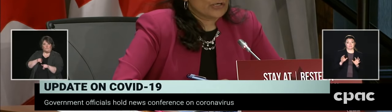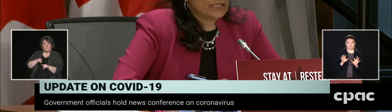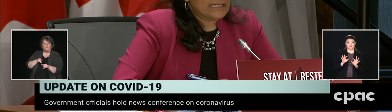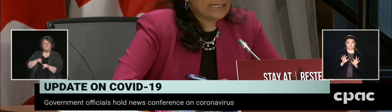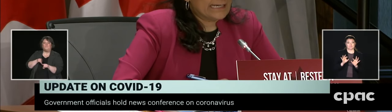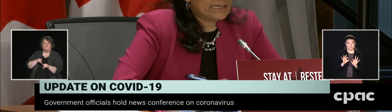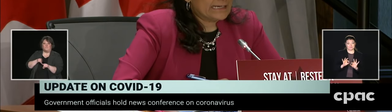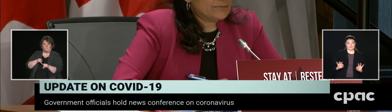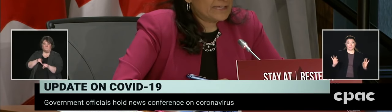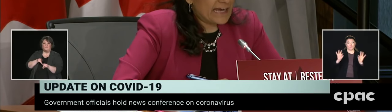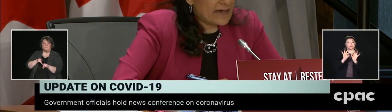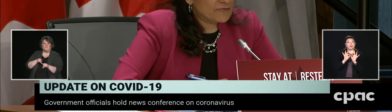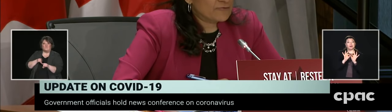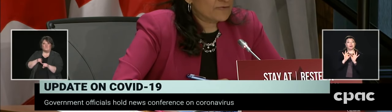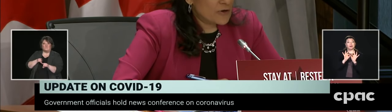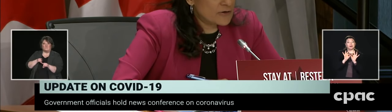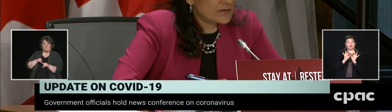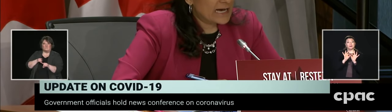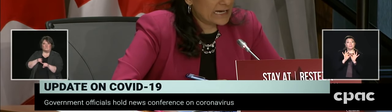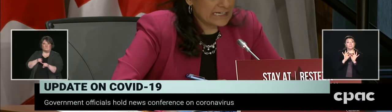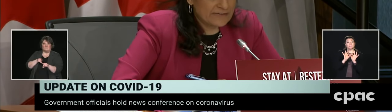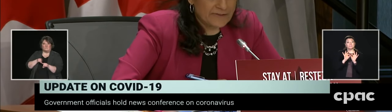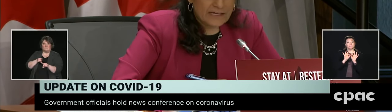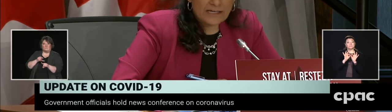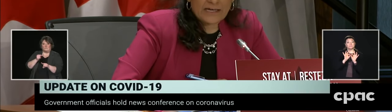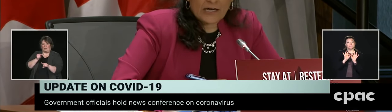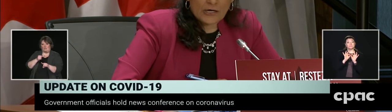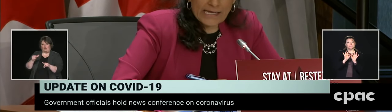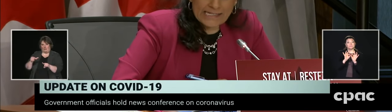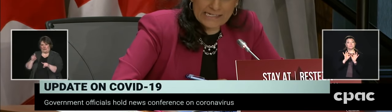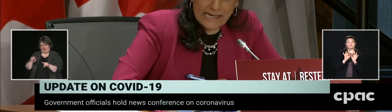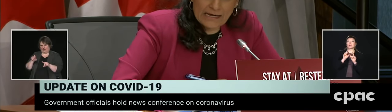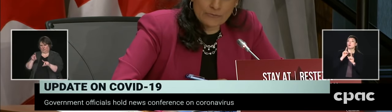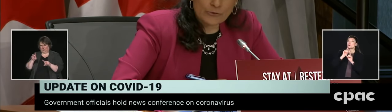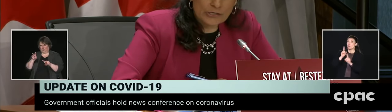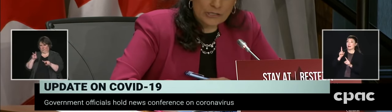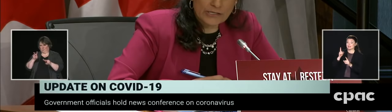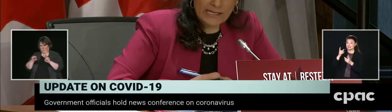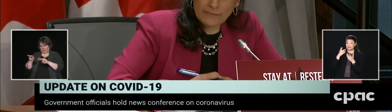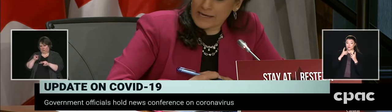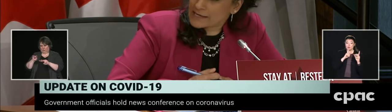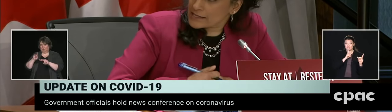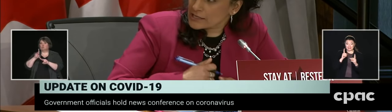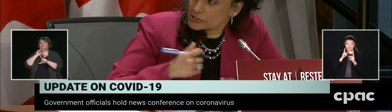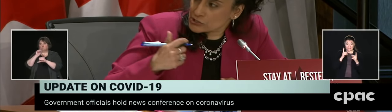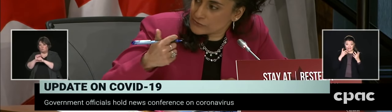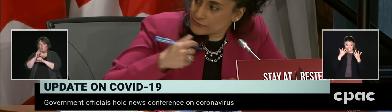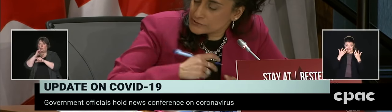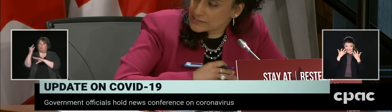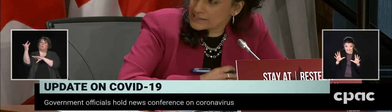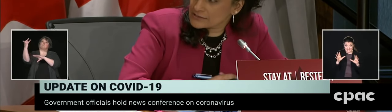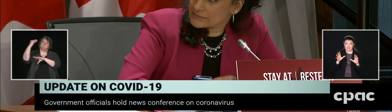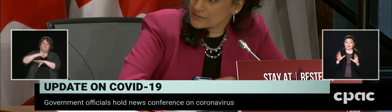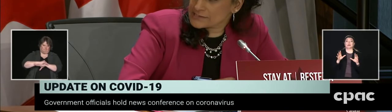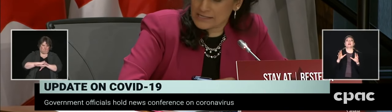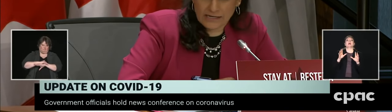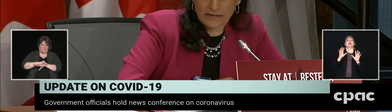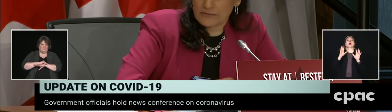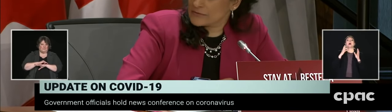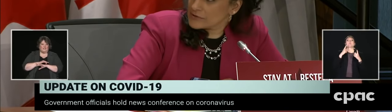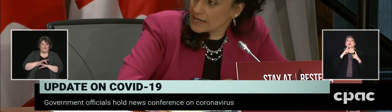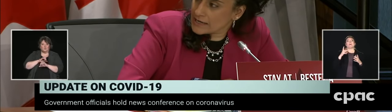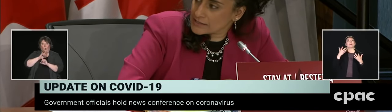que les biens vont arriver en Canada. Pour le Québec, je voudrais